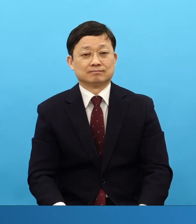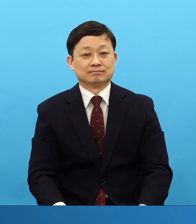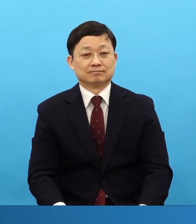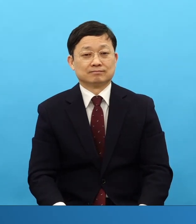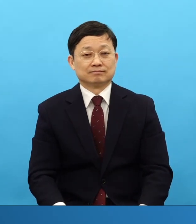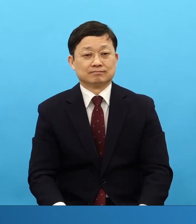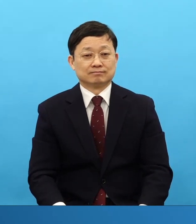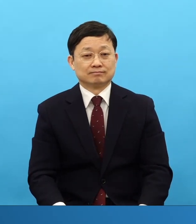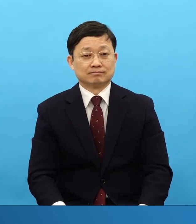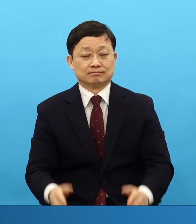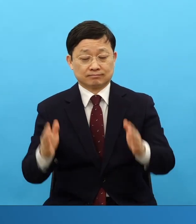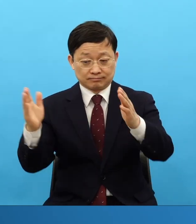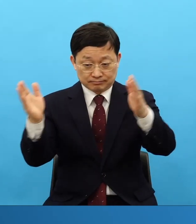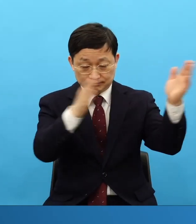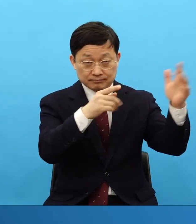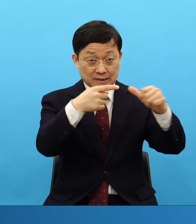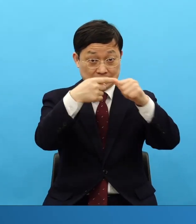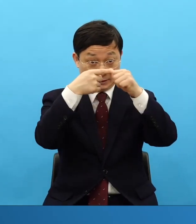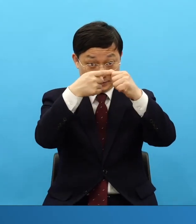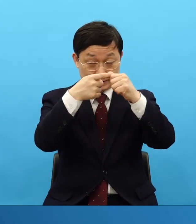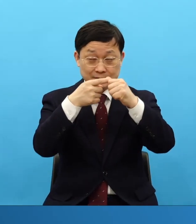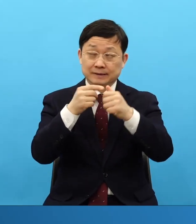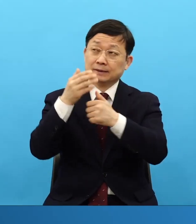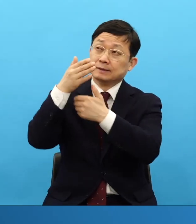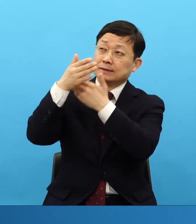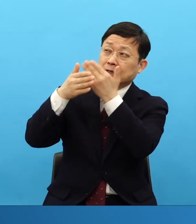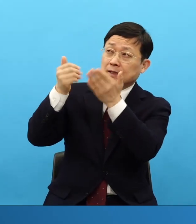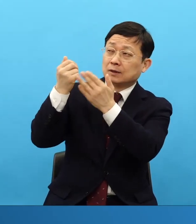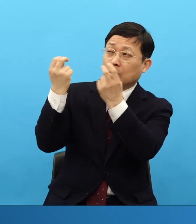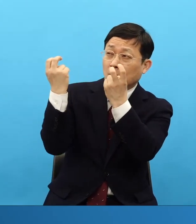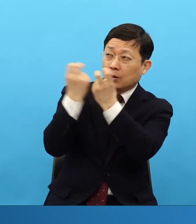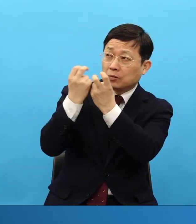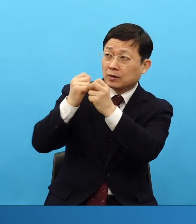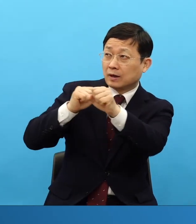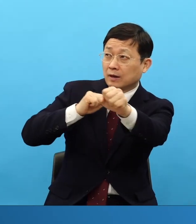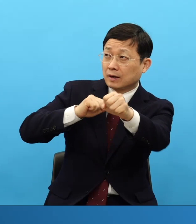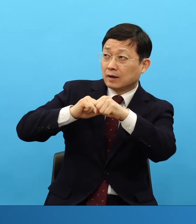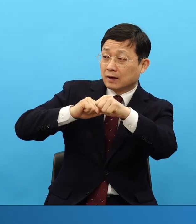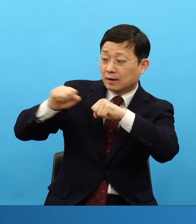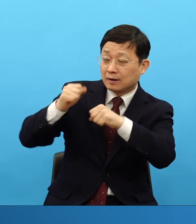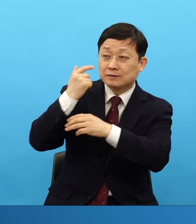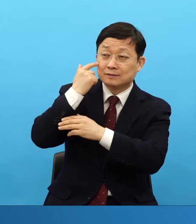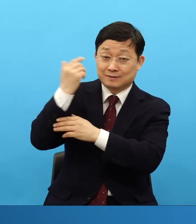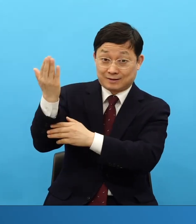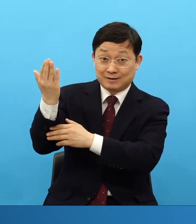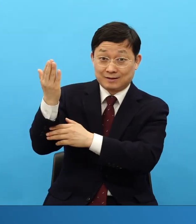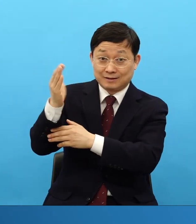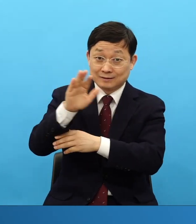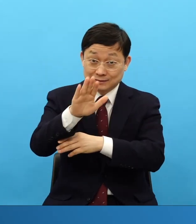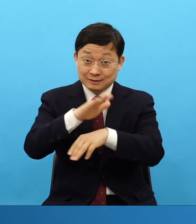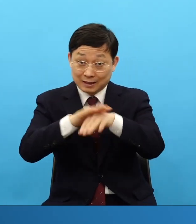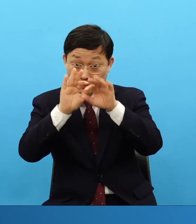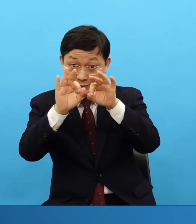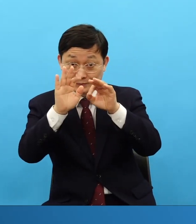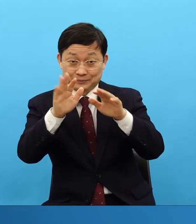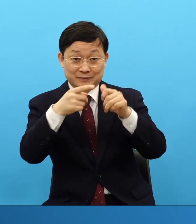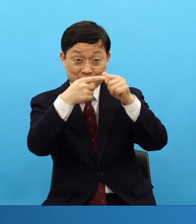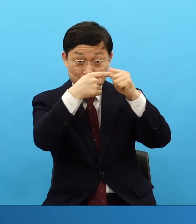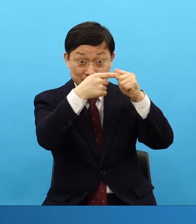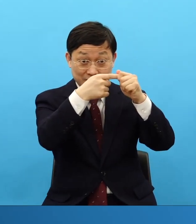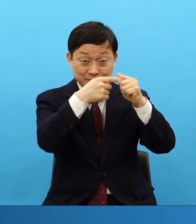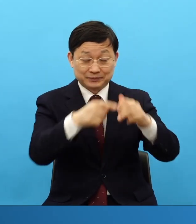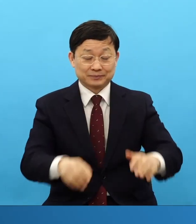하나님이 어떻게 행하셨는가 보세요. Look at how God did the work. 벌써 바울과 브리스가